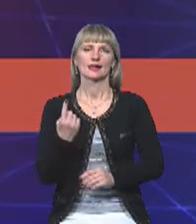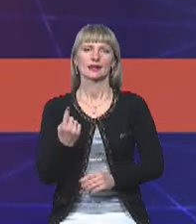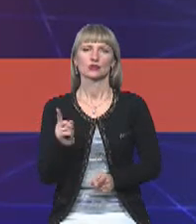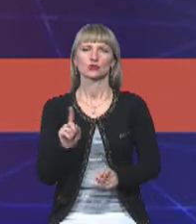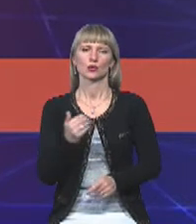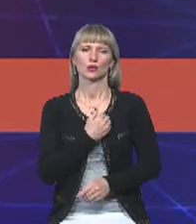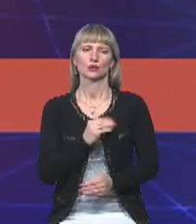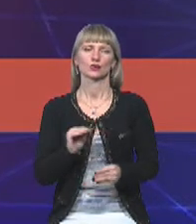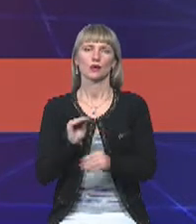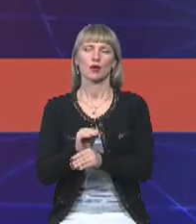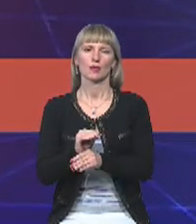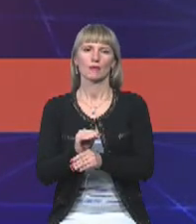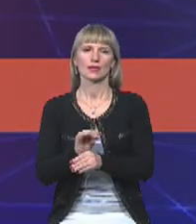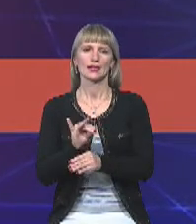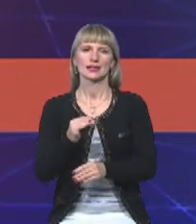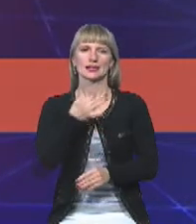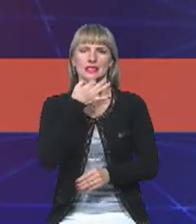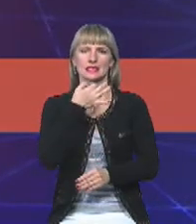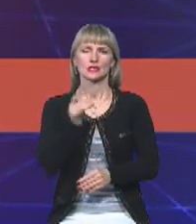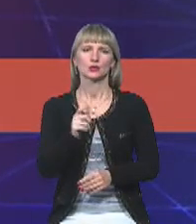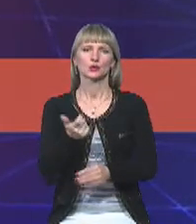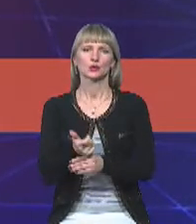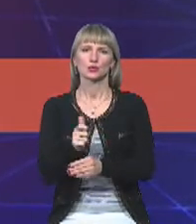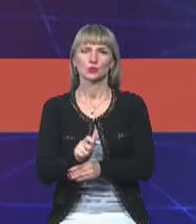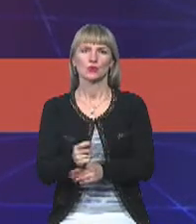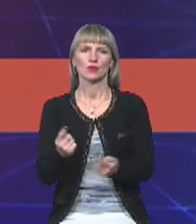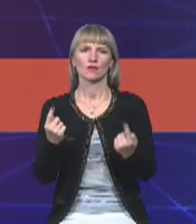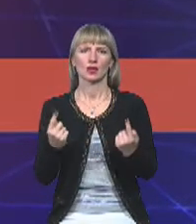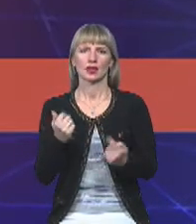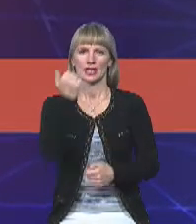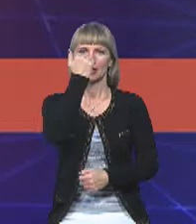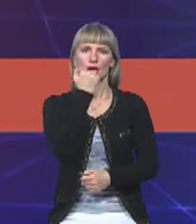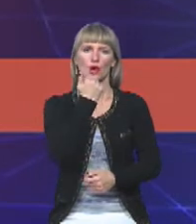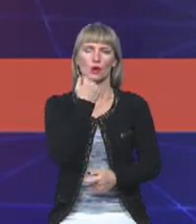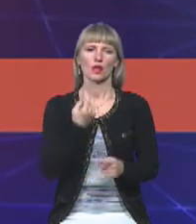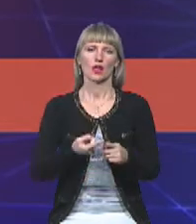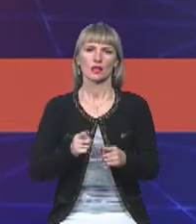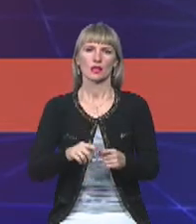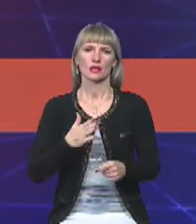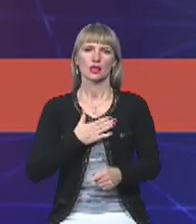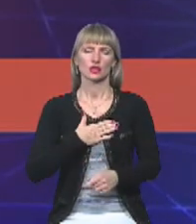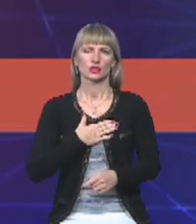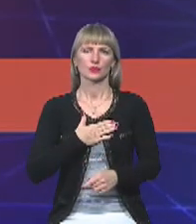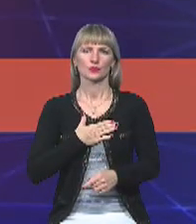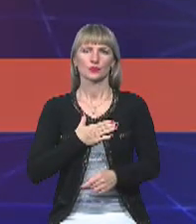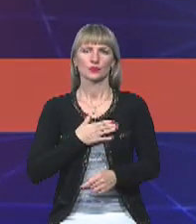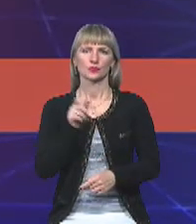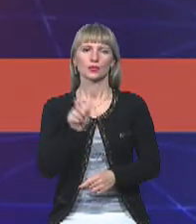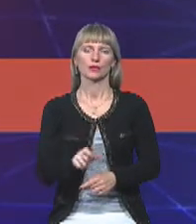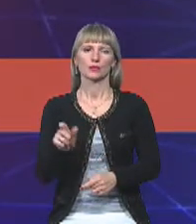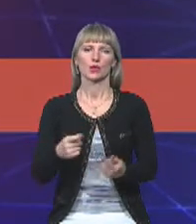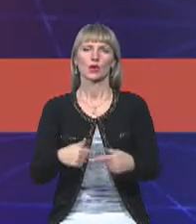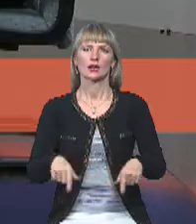хочу додати і, скажімо так, сказати дуже велике дякую, це нашим, скажімо так,